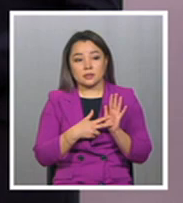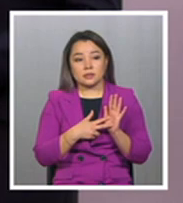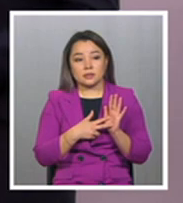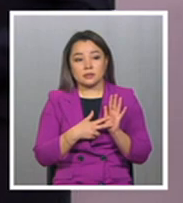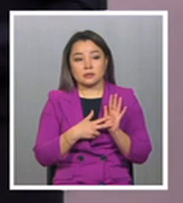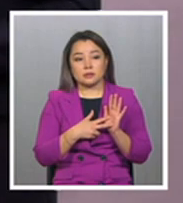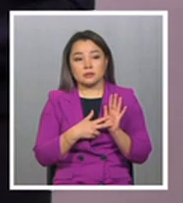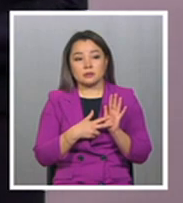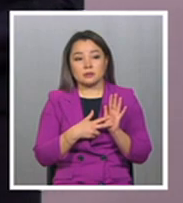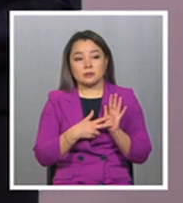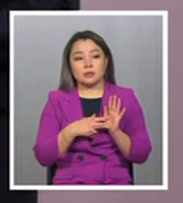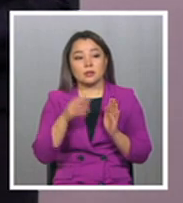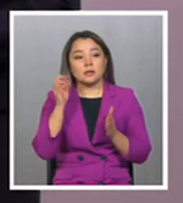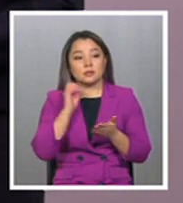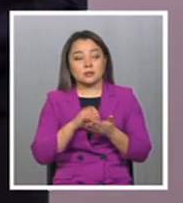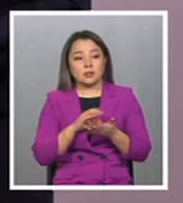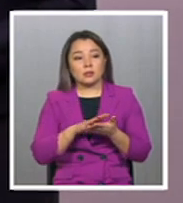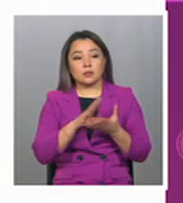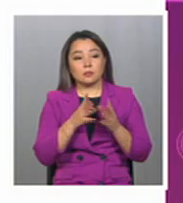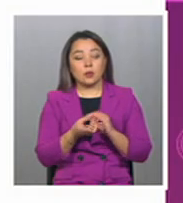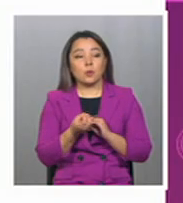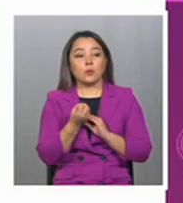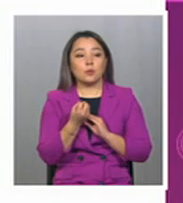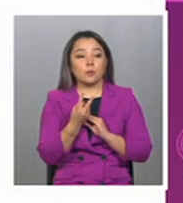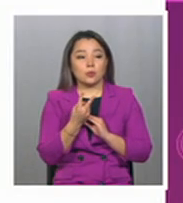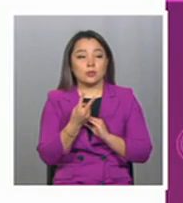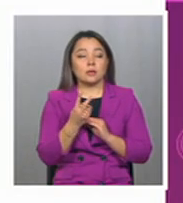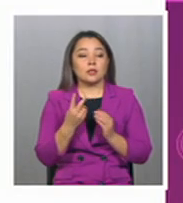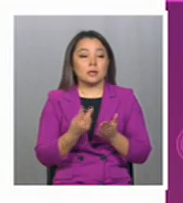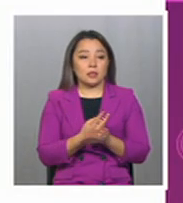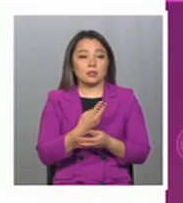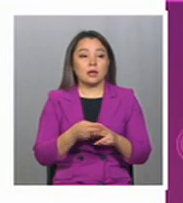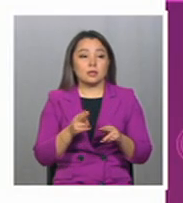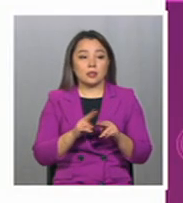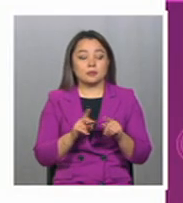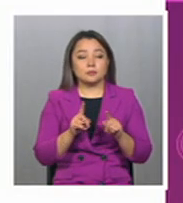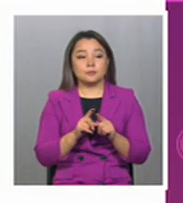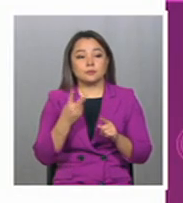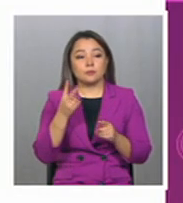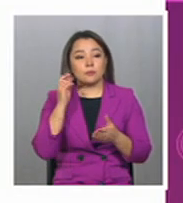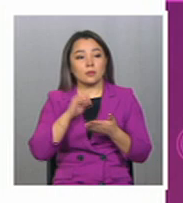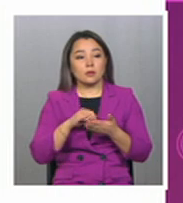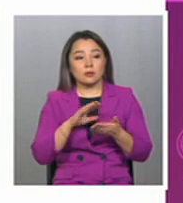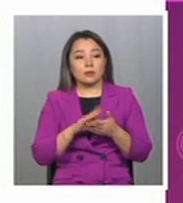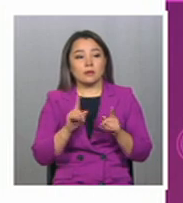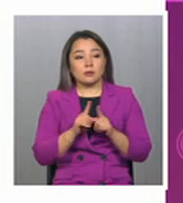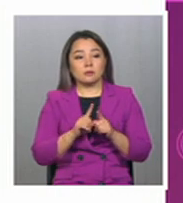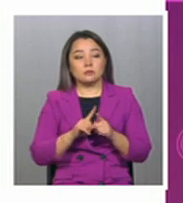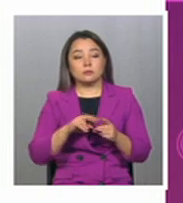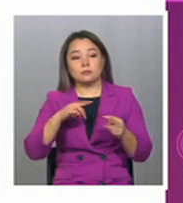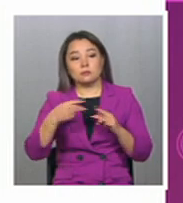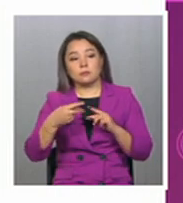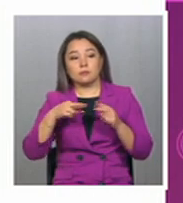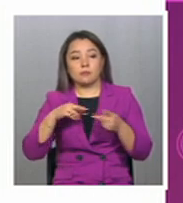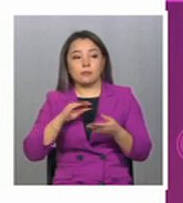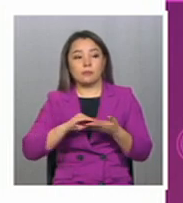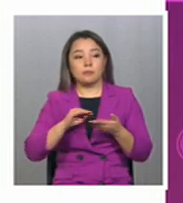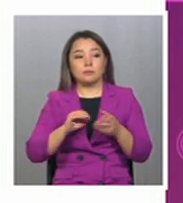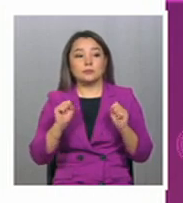98 сандары. Сонымен 12 екі таңбалы сан құрастыруға